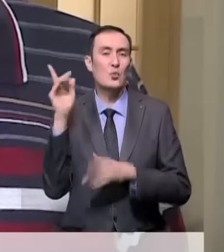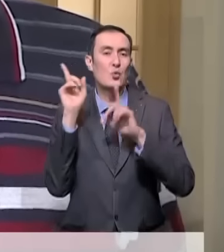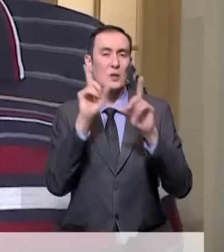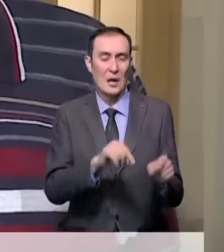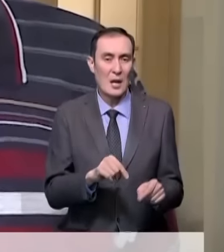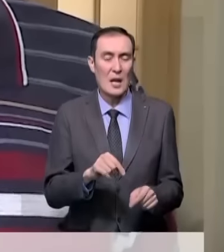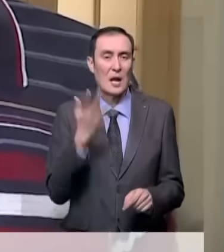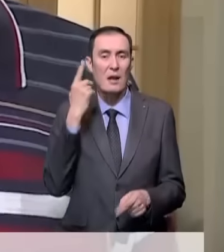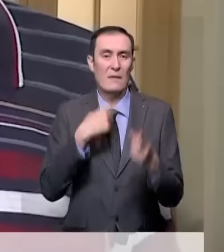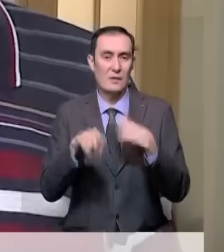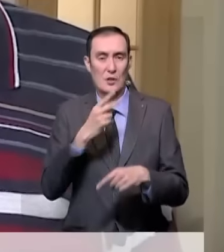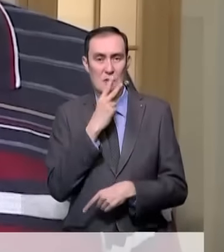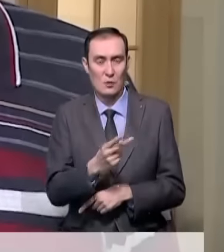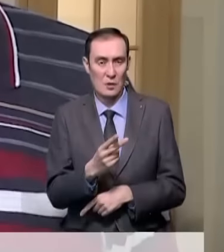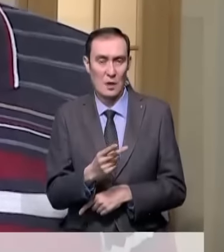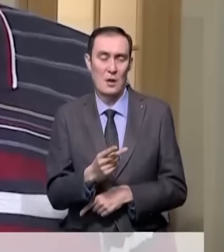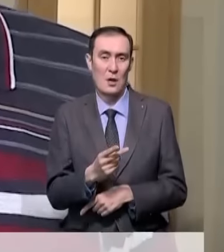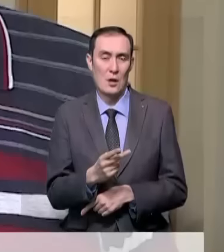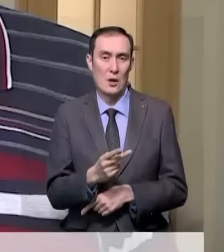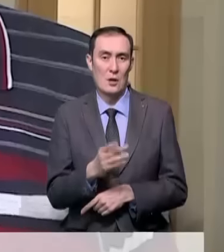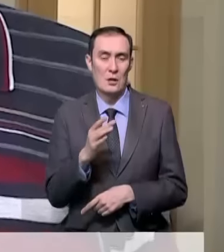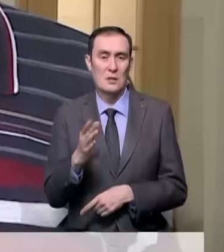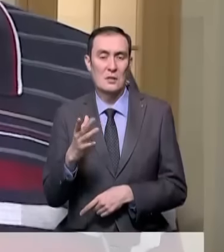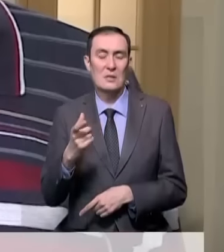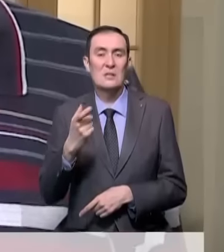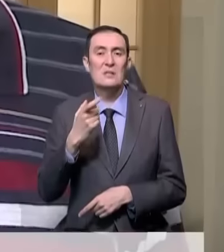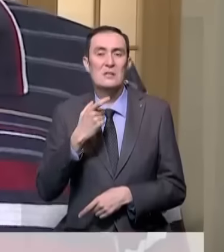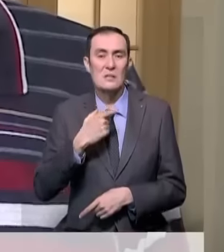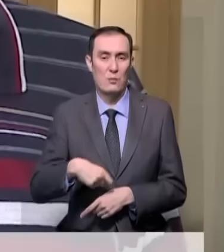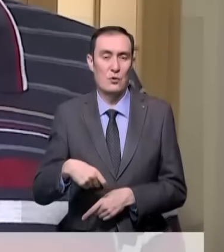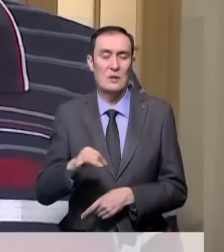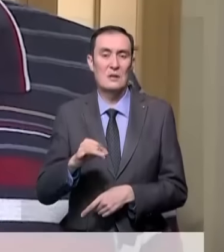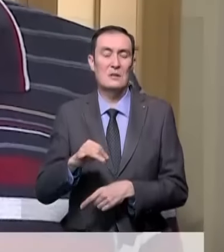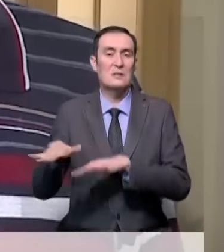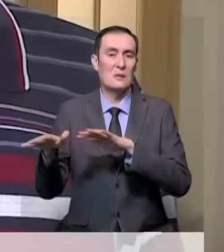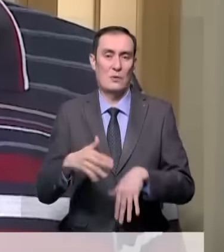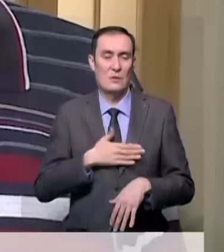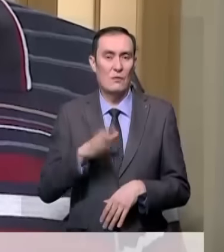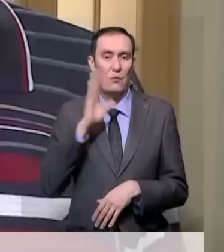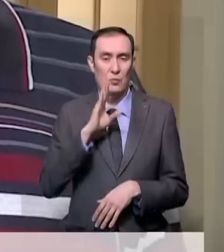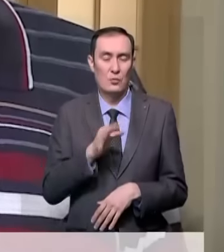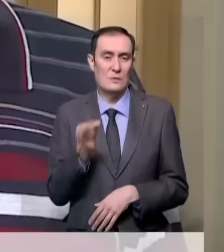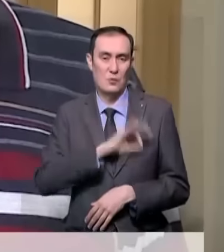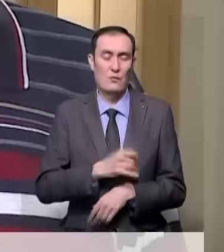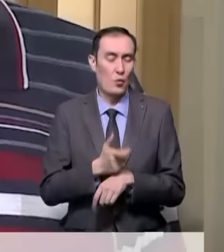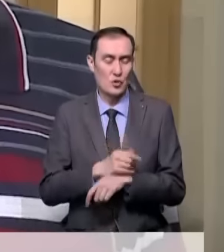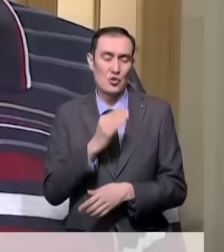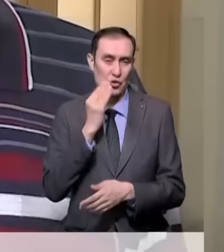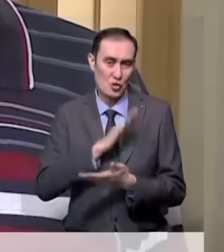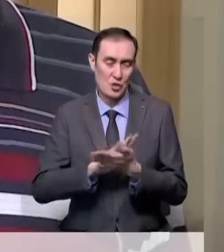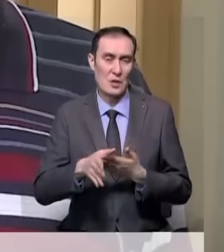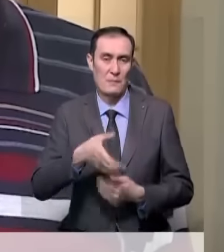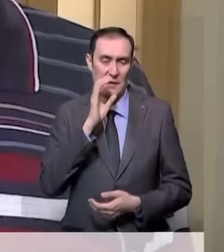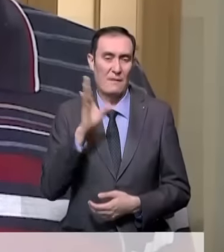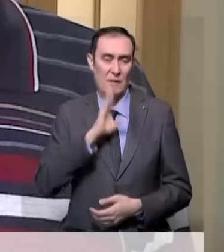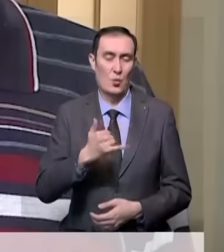когда приезжает сюда хозяйство, они с собой даже забирают нашу воду, потому что очень качественная,